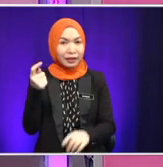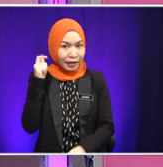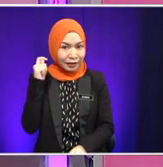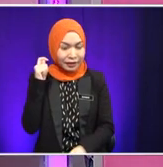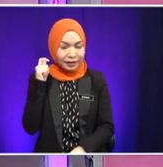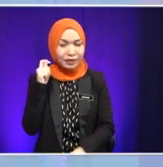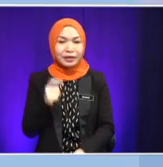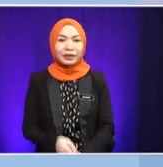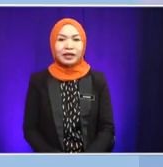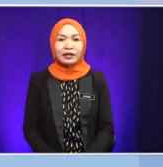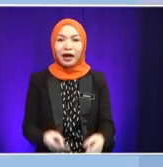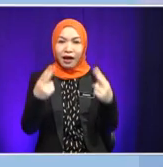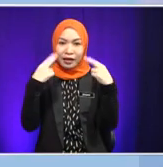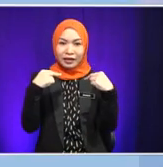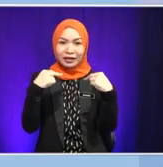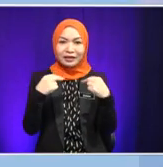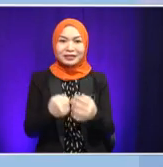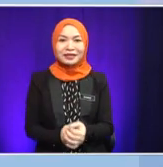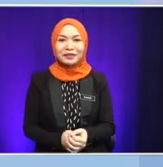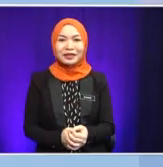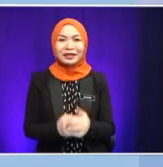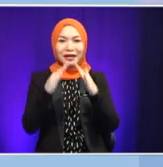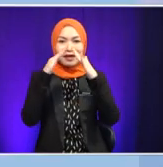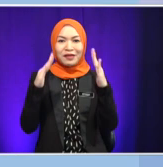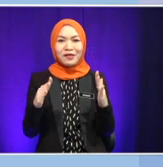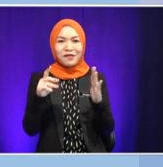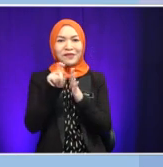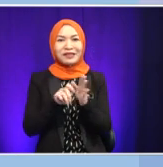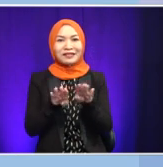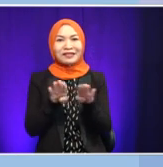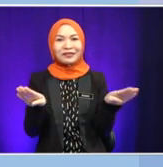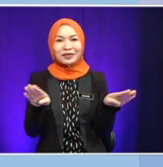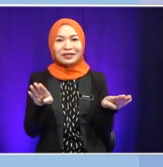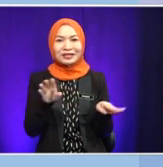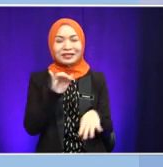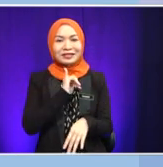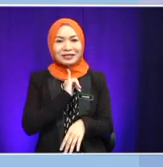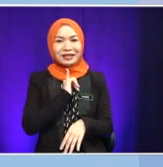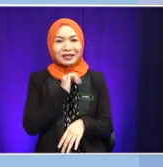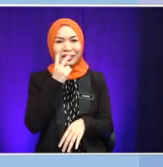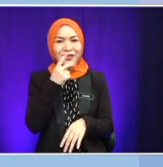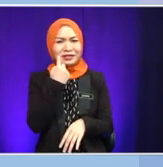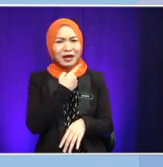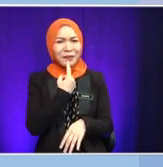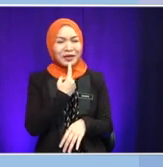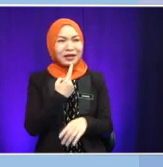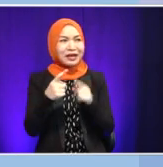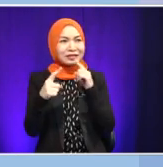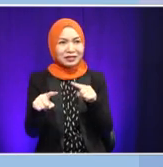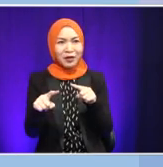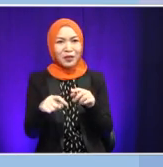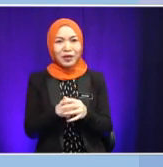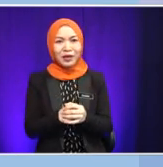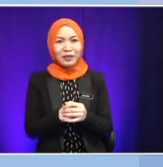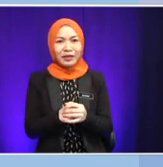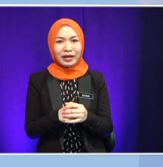menghadiri sambutan rumah terbuka tadi Saya dengar tadi siapa ya jawab dia jawab